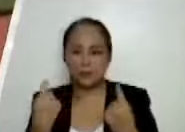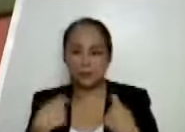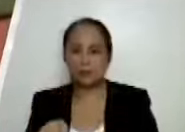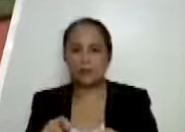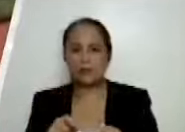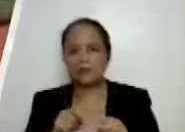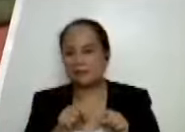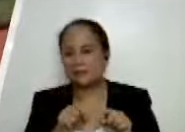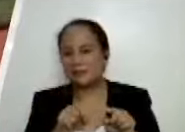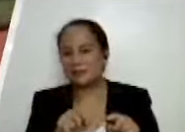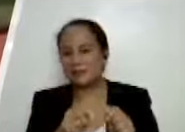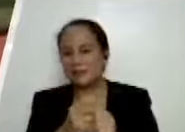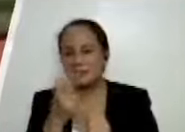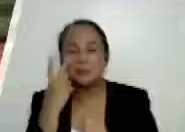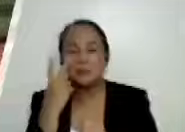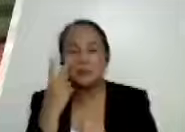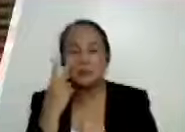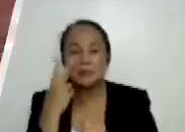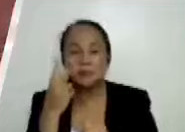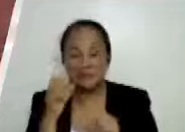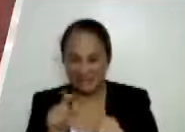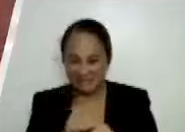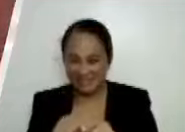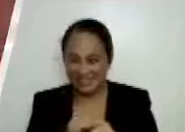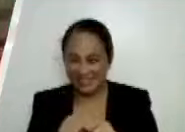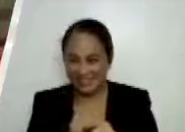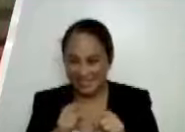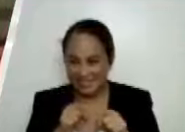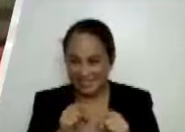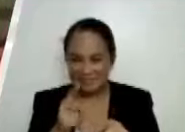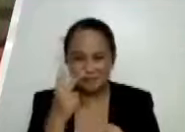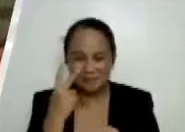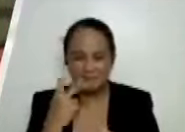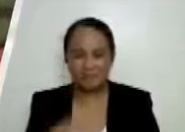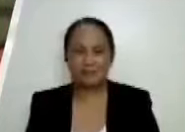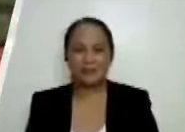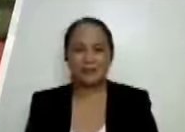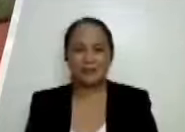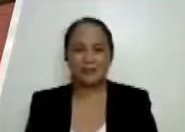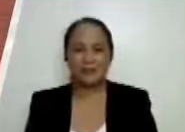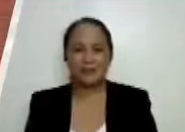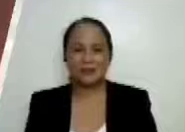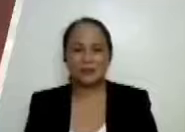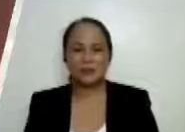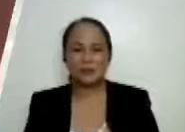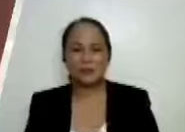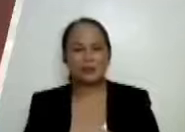kung kakayanin natin ang training ng isang Olympian. Mula sa stretching,